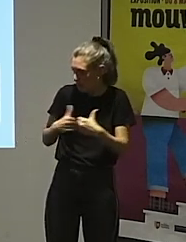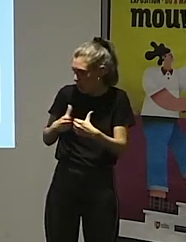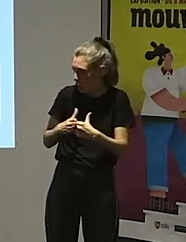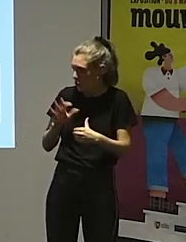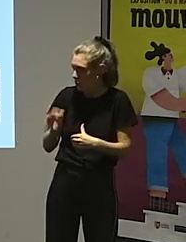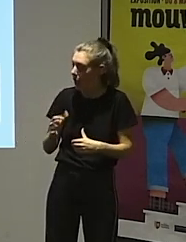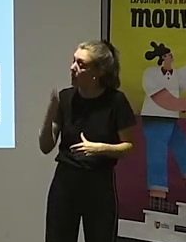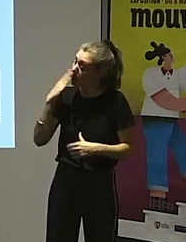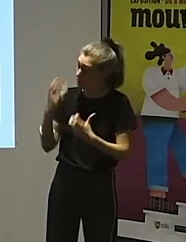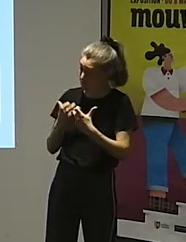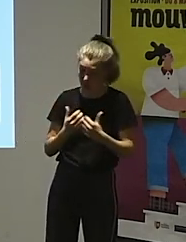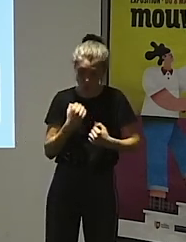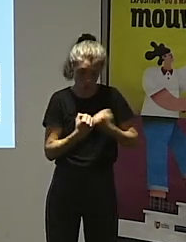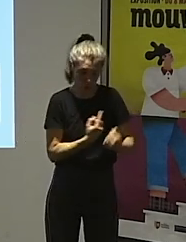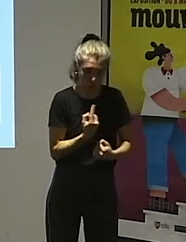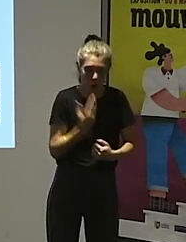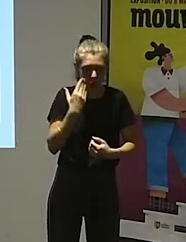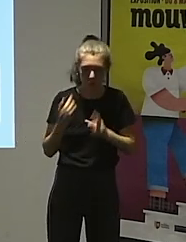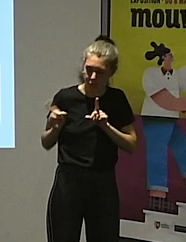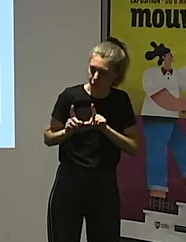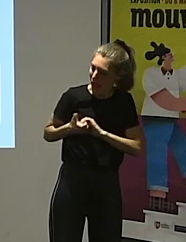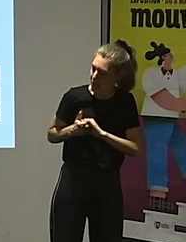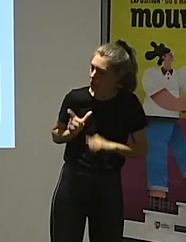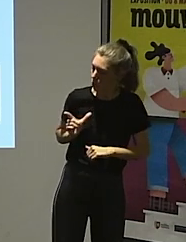peut se dire, si on court seul ou si on court avec un ami,